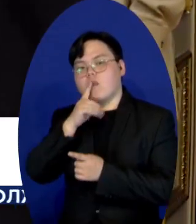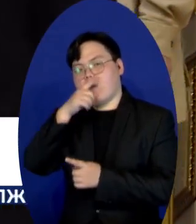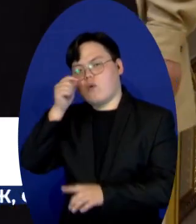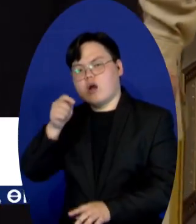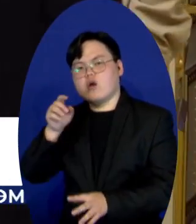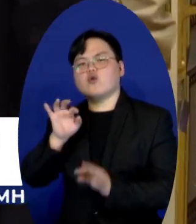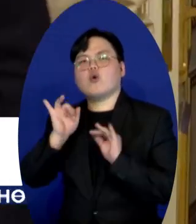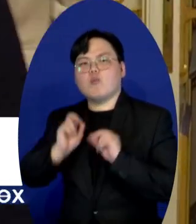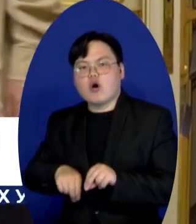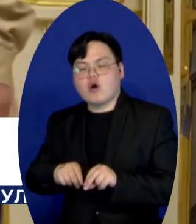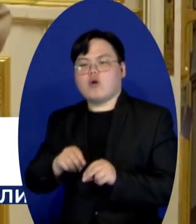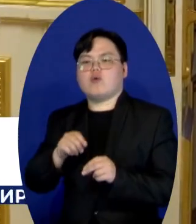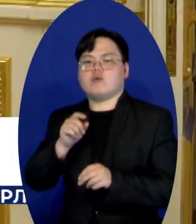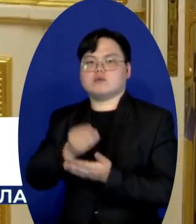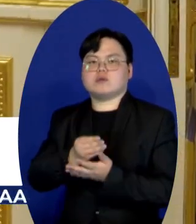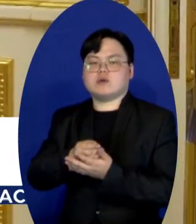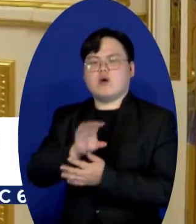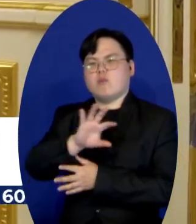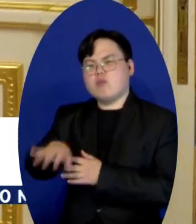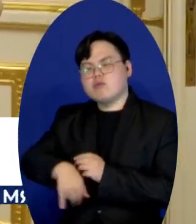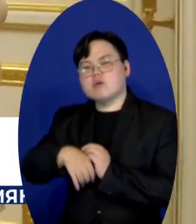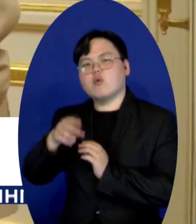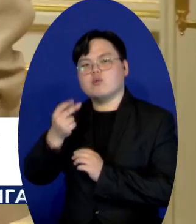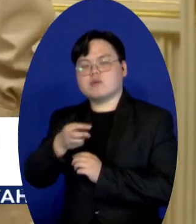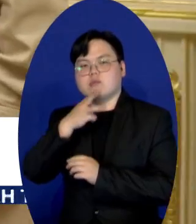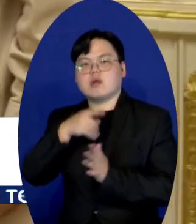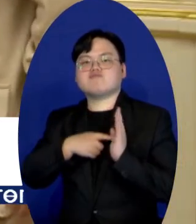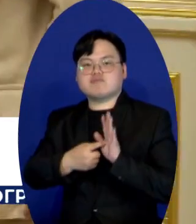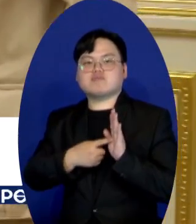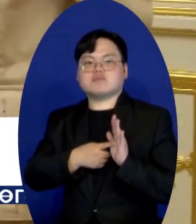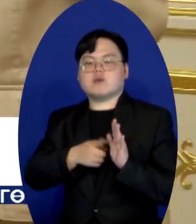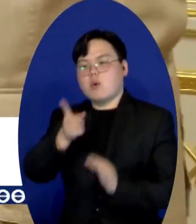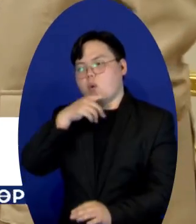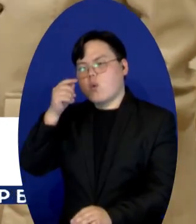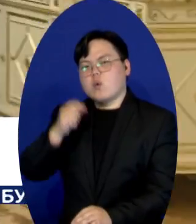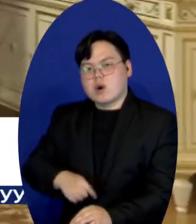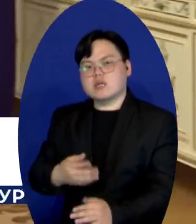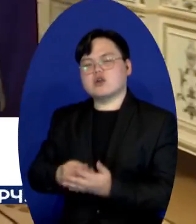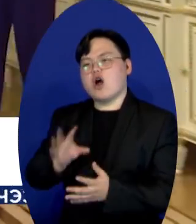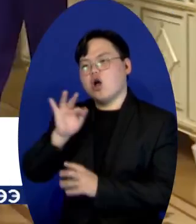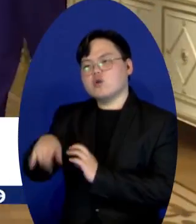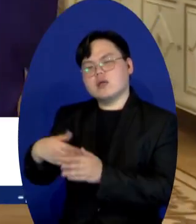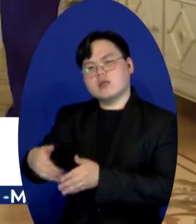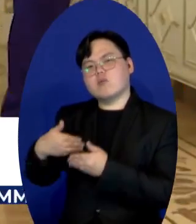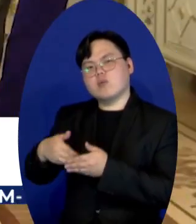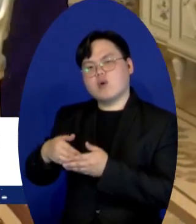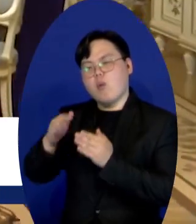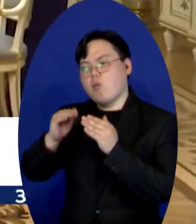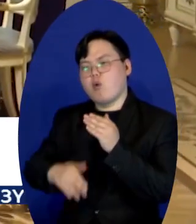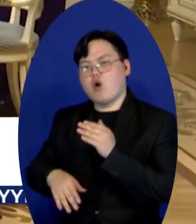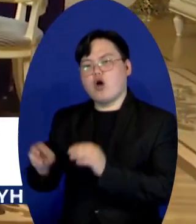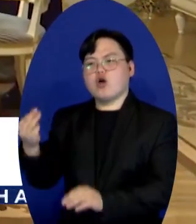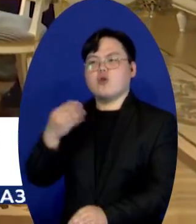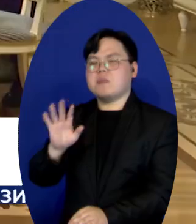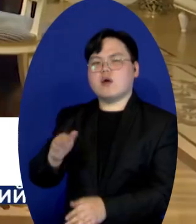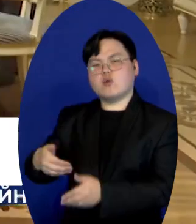нийтийн анхаарал оюун санааны гадна орхигдох учиргүй гэдгийг тэмдэглээд энэ мөн Украины талд зогсох олон улсын дэмжлэг буурахгүй байх нөхцөлөө гэдгийг